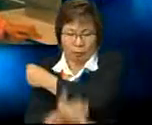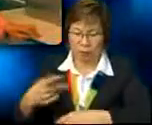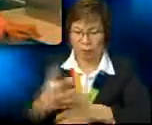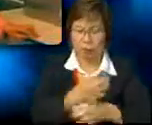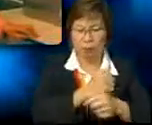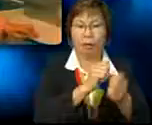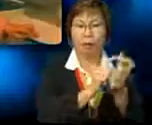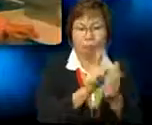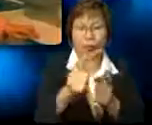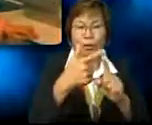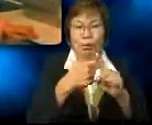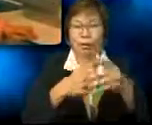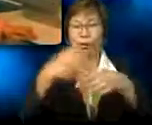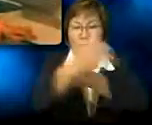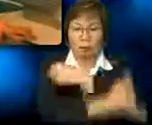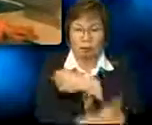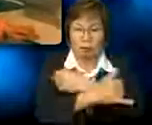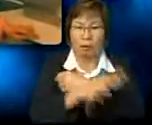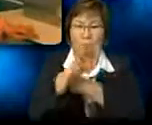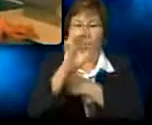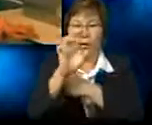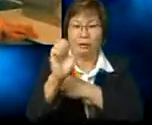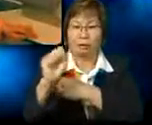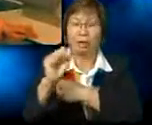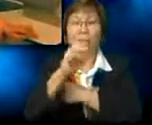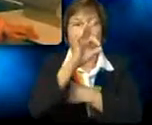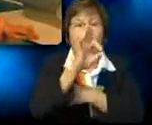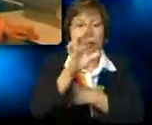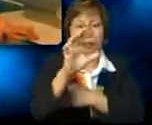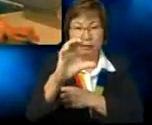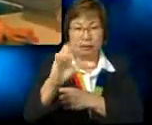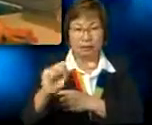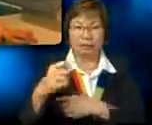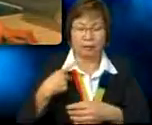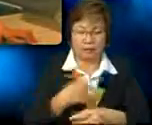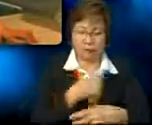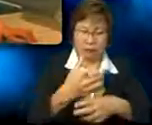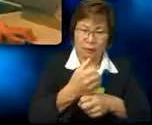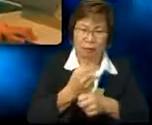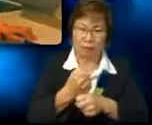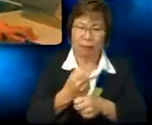dapat kelayakan dari luar negeri, FRCS ke, kita dapatkan